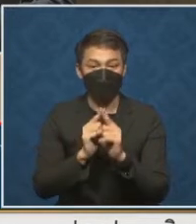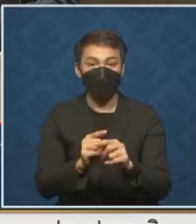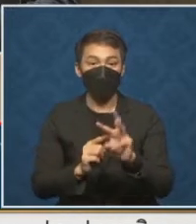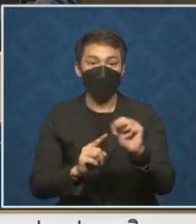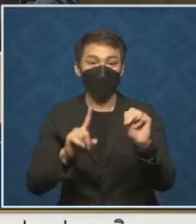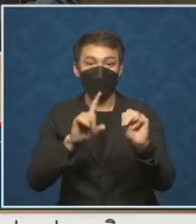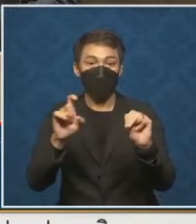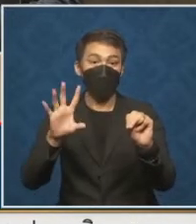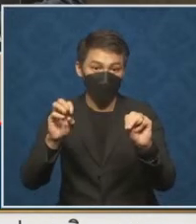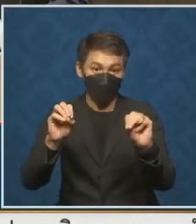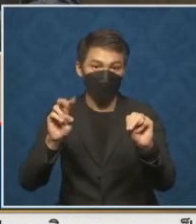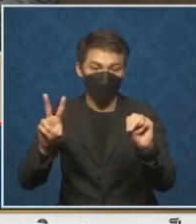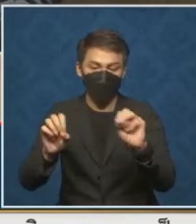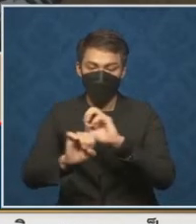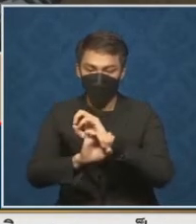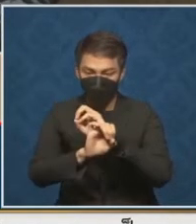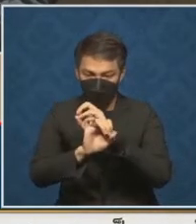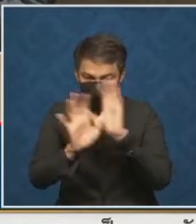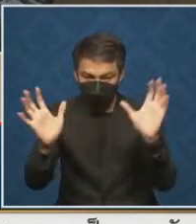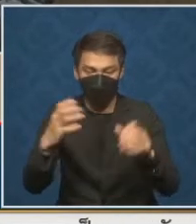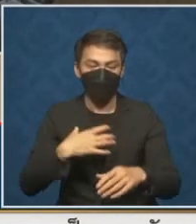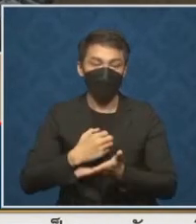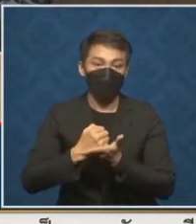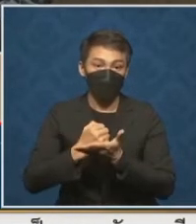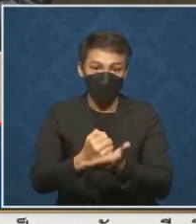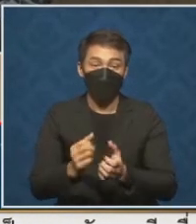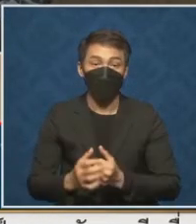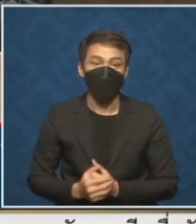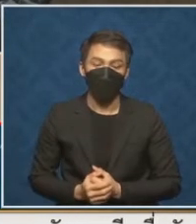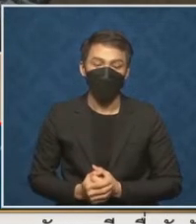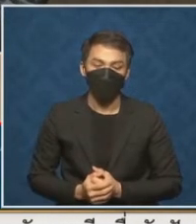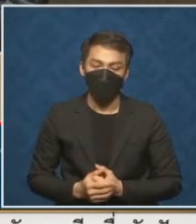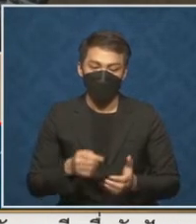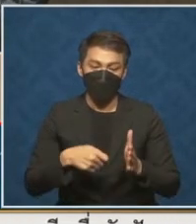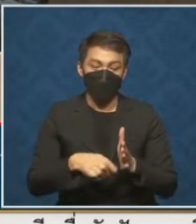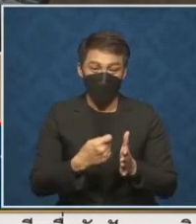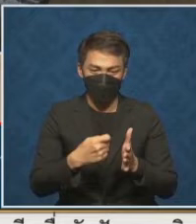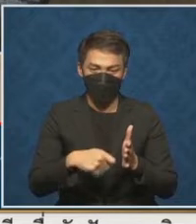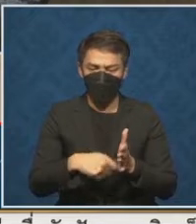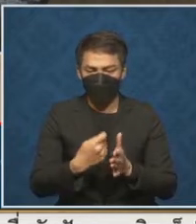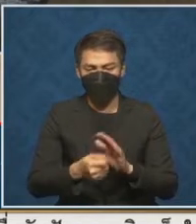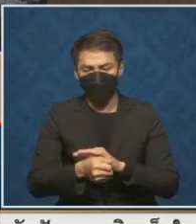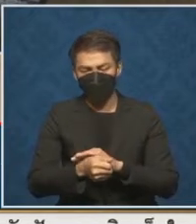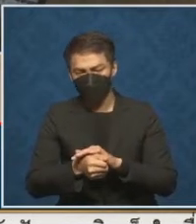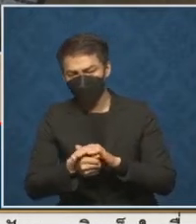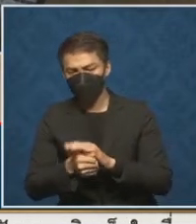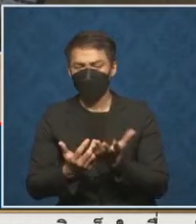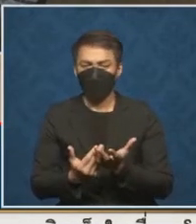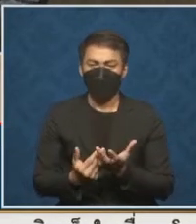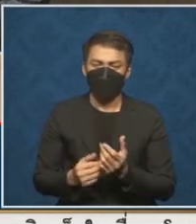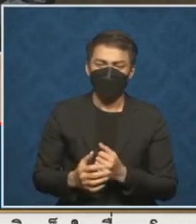มีเจตจำนงมีความมุ่งหมายตามบทประหยัดรัชโนมาตรา 152อย่างชัดแจ้งอย่างแท้จริงนะครับ